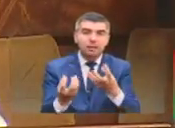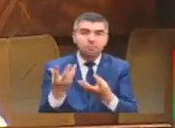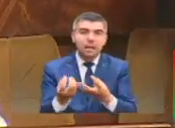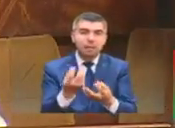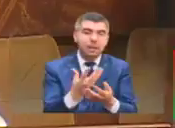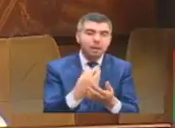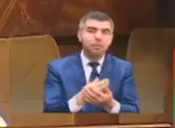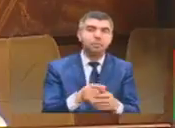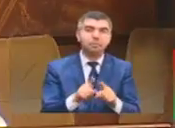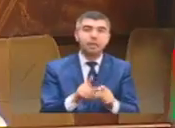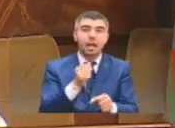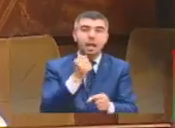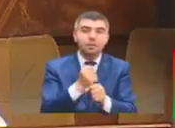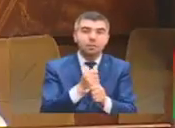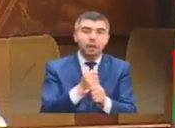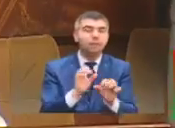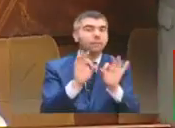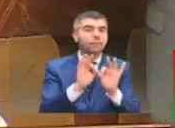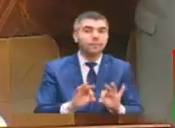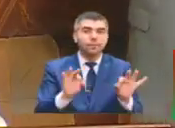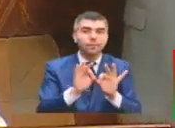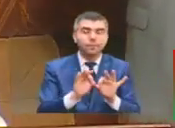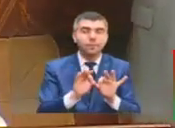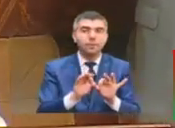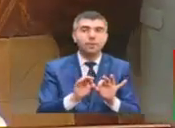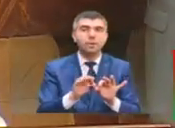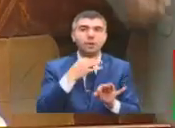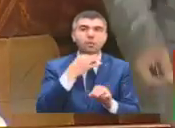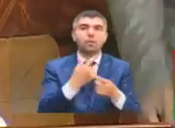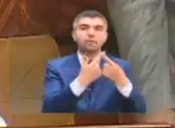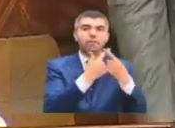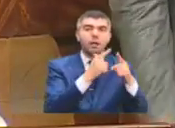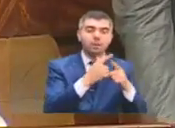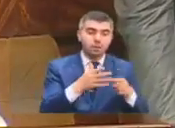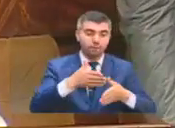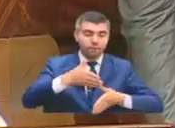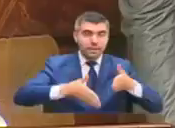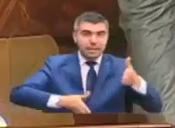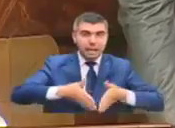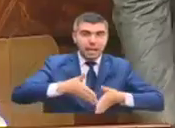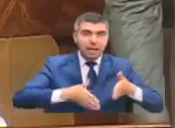مناطق تعاني من نقص وندرة الماء الصالح للشرب، مع انعدام المسالك الطرقية للوصول إلى